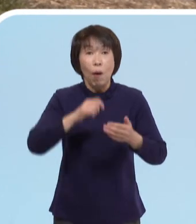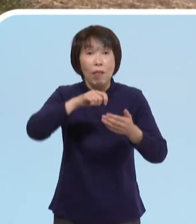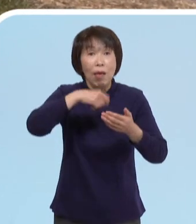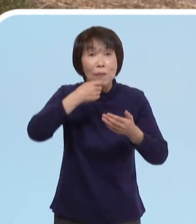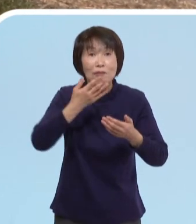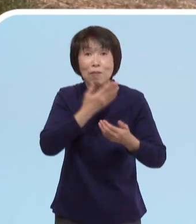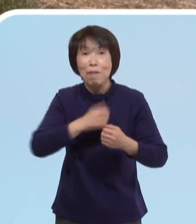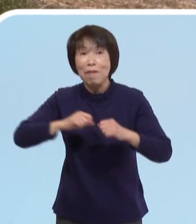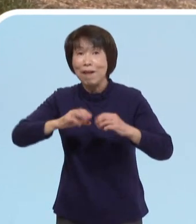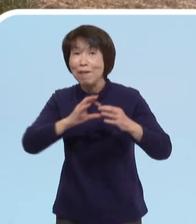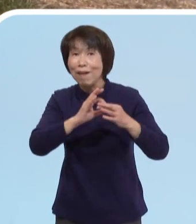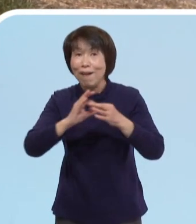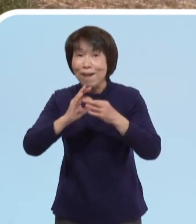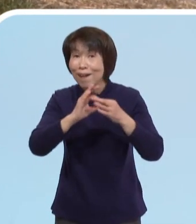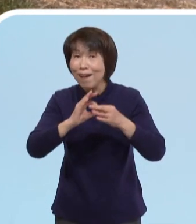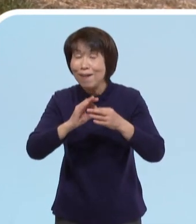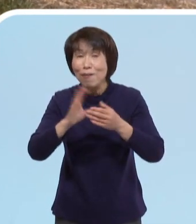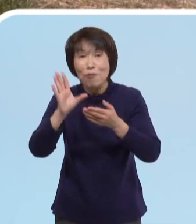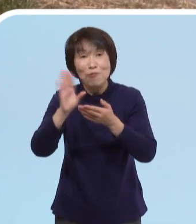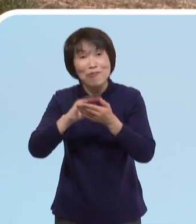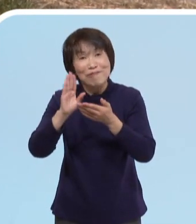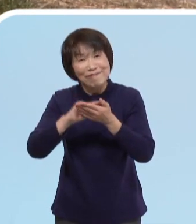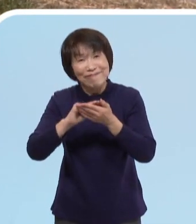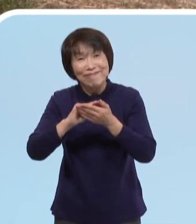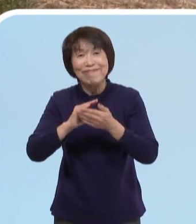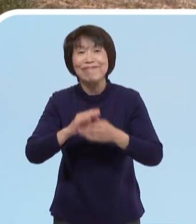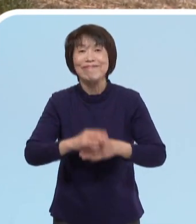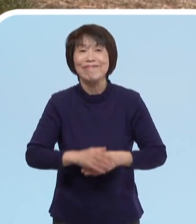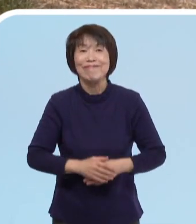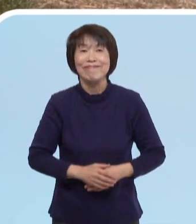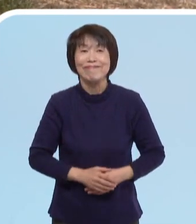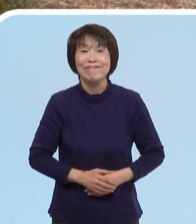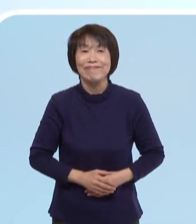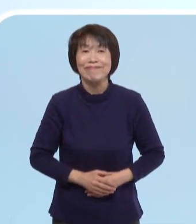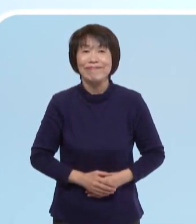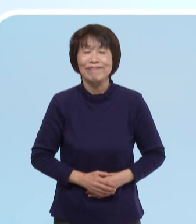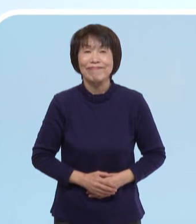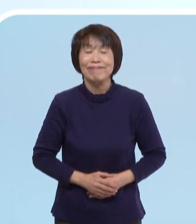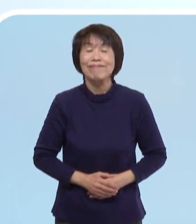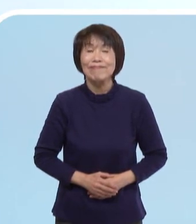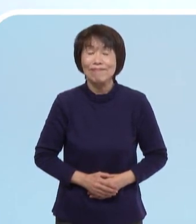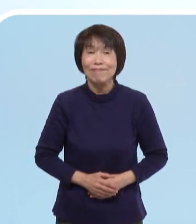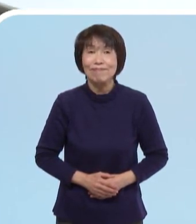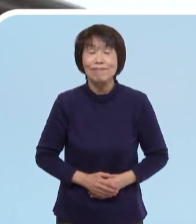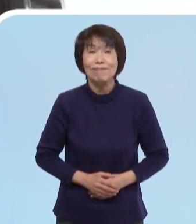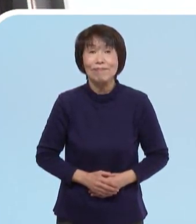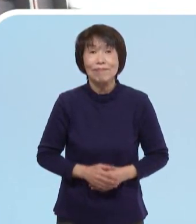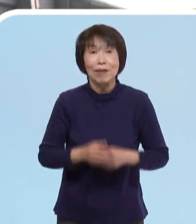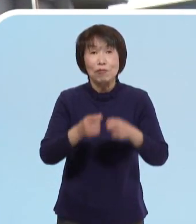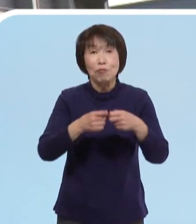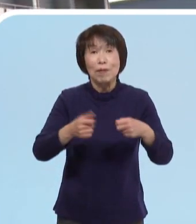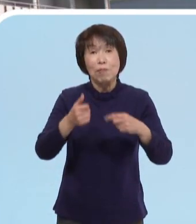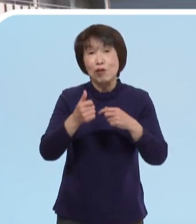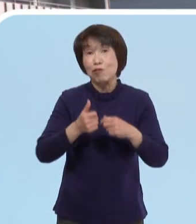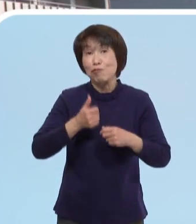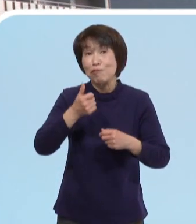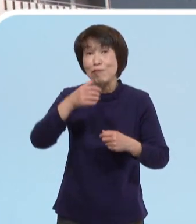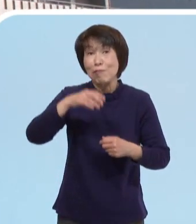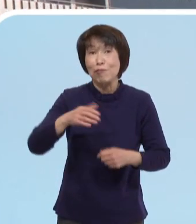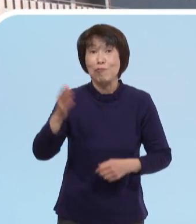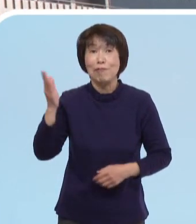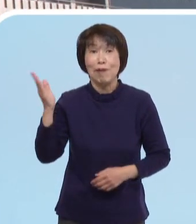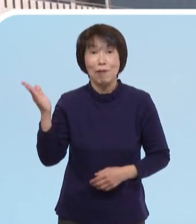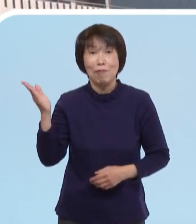から、健康づくり、それをリポートしてみたいと思います。 まず渡辺さんがやってきたの